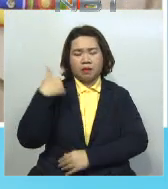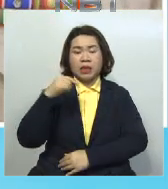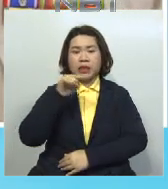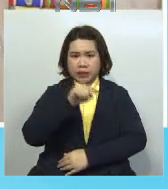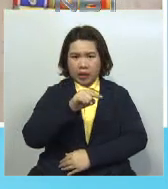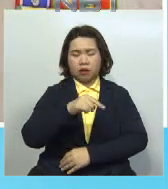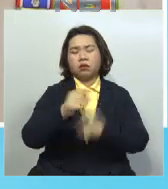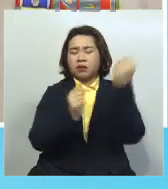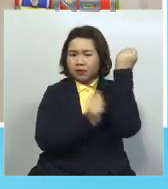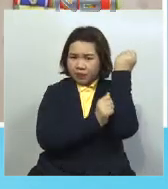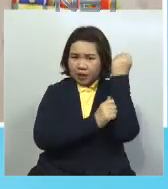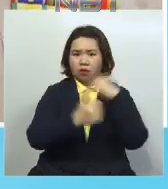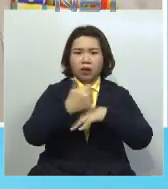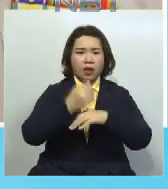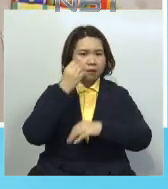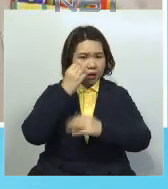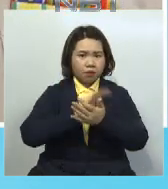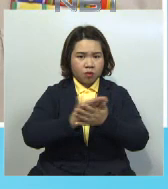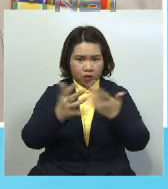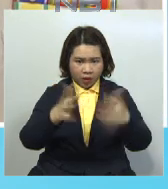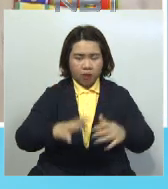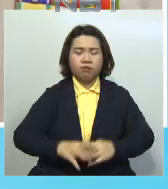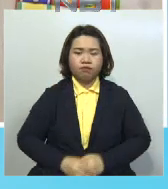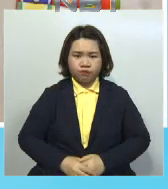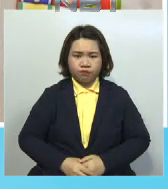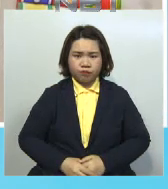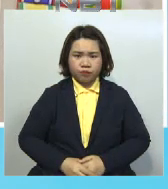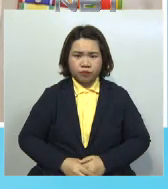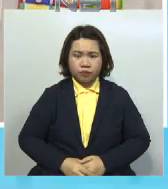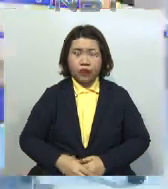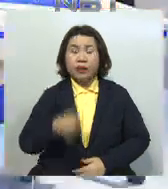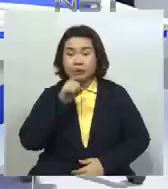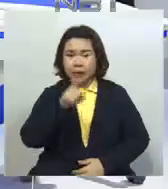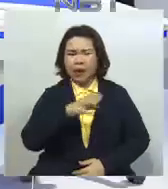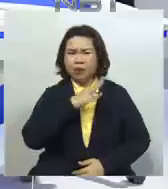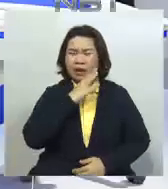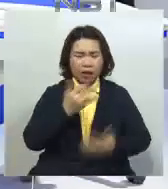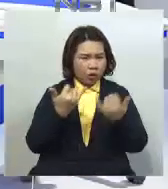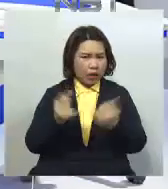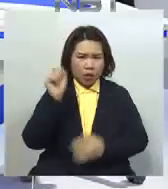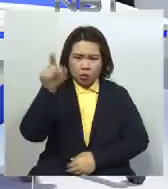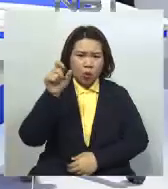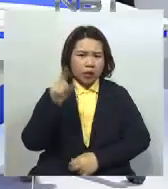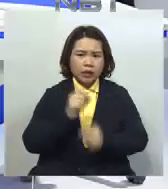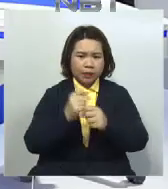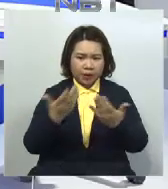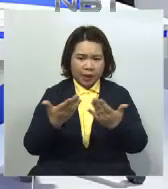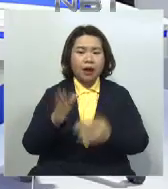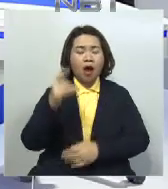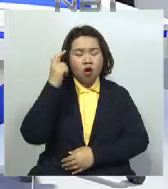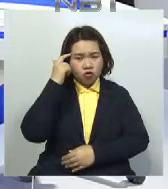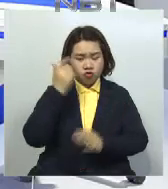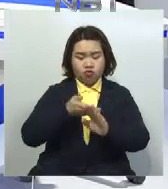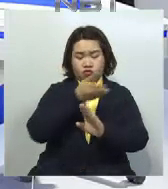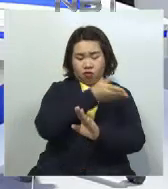ำนันผู้ใหญ่บ้านเรียบร้อยแล้วครับ เร่งด่วนนะคะถ้าเร่งด่วนที่สุดที่เราจะทําในตอนนี้นะคะคือเมื่อสักครู่เนี่ยทราบว่